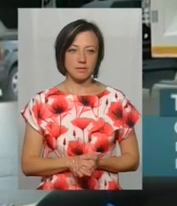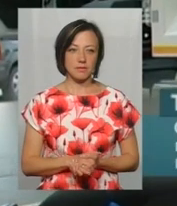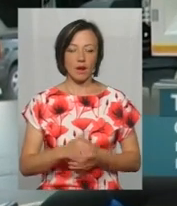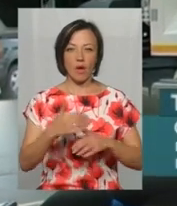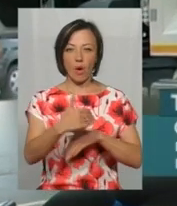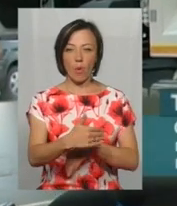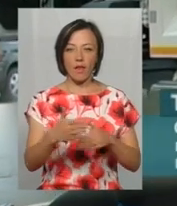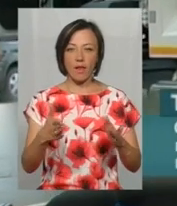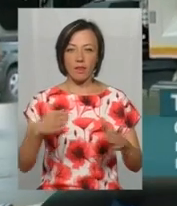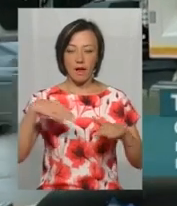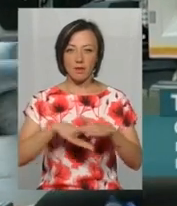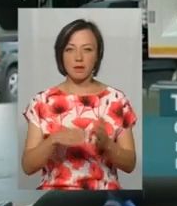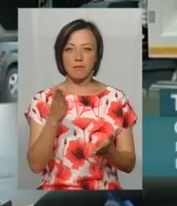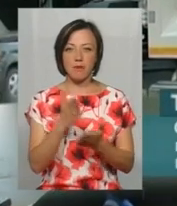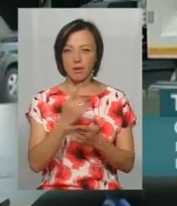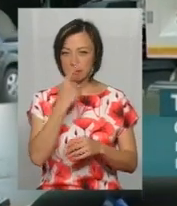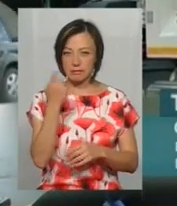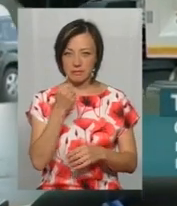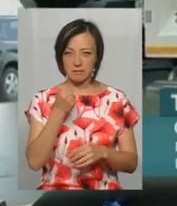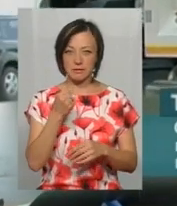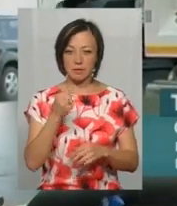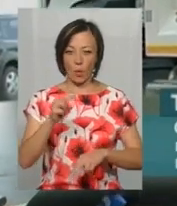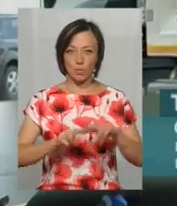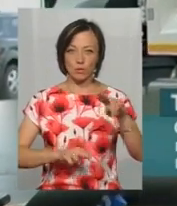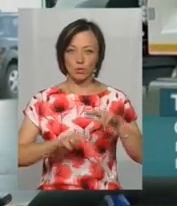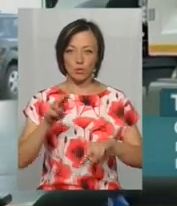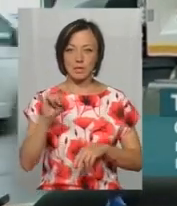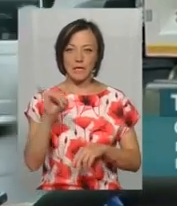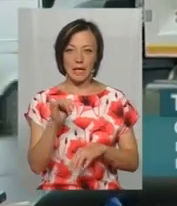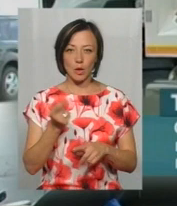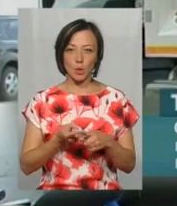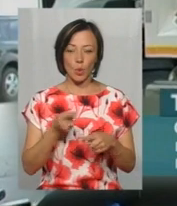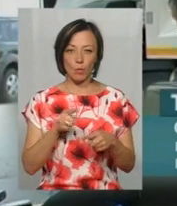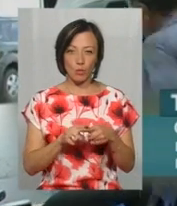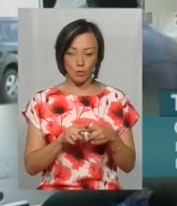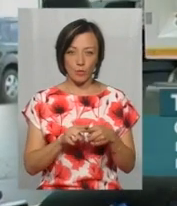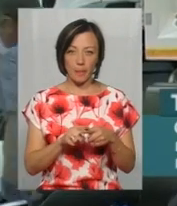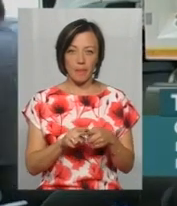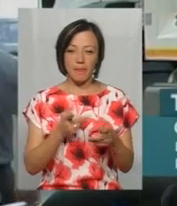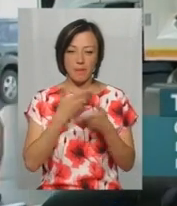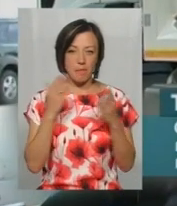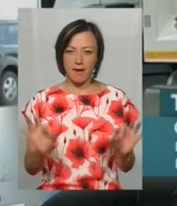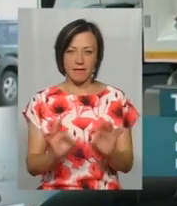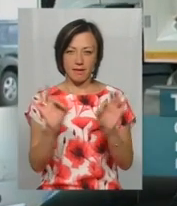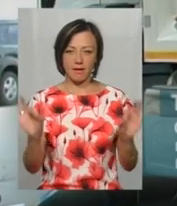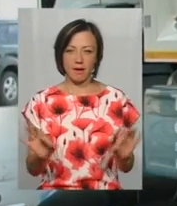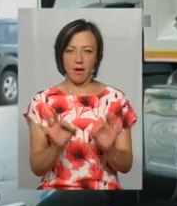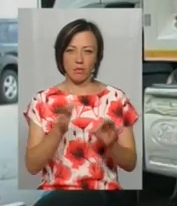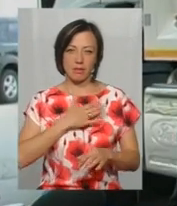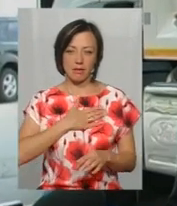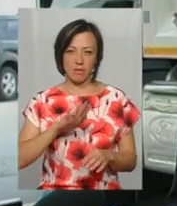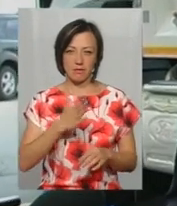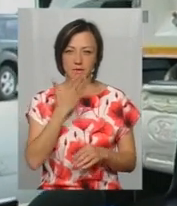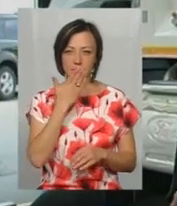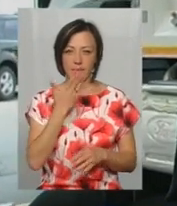Контейнери мають герметичну конструкцію. І тому немає ніякого неприємного